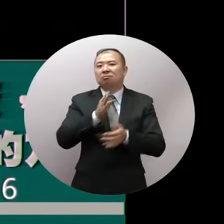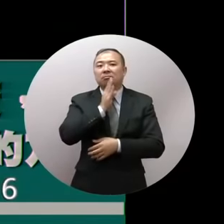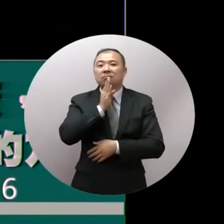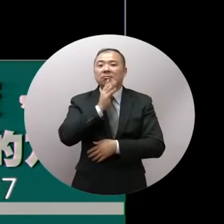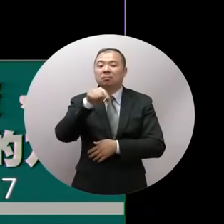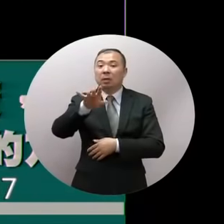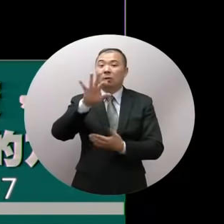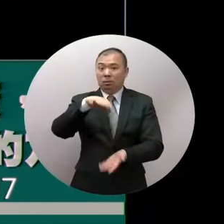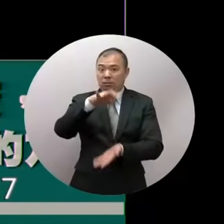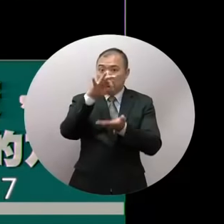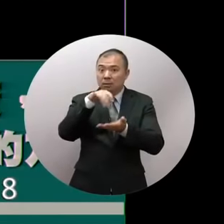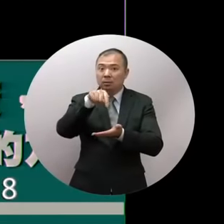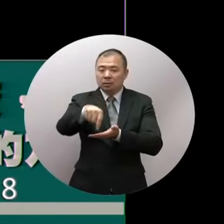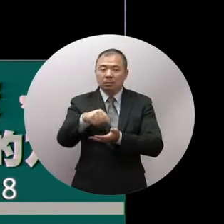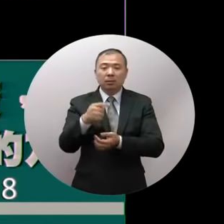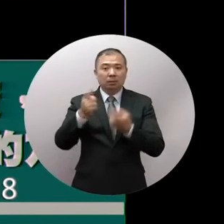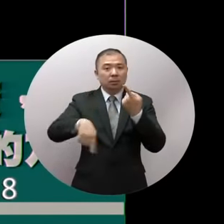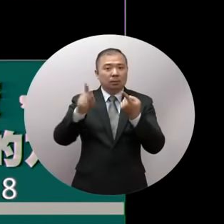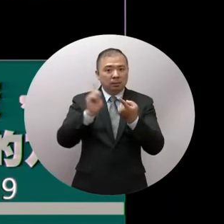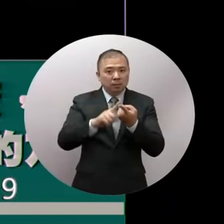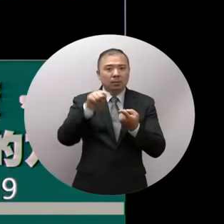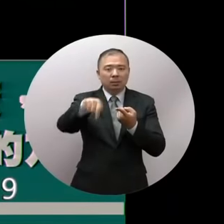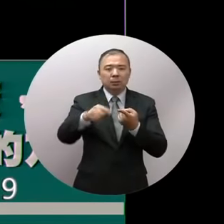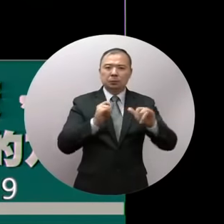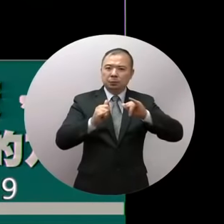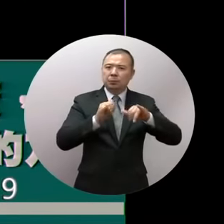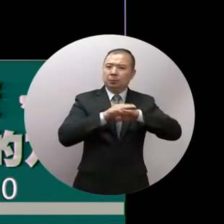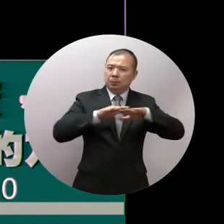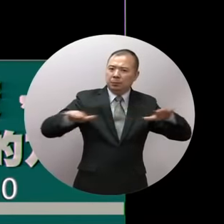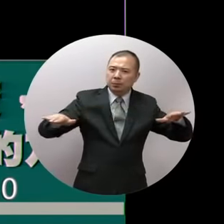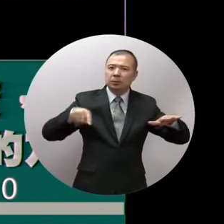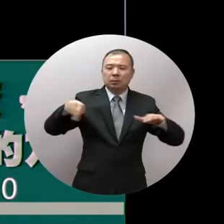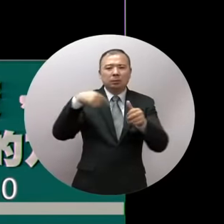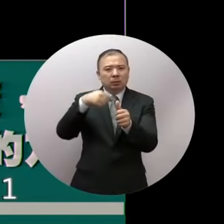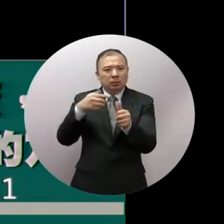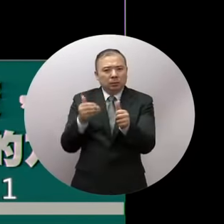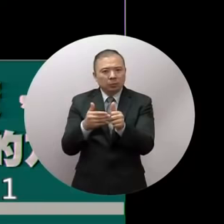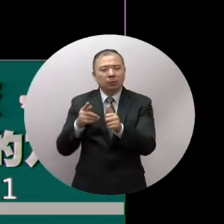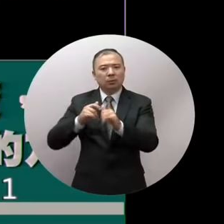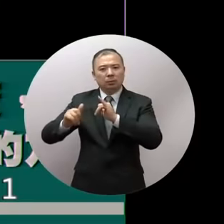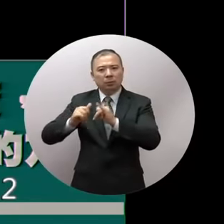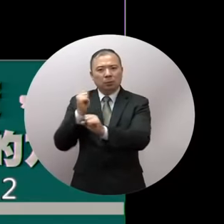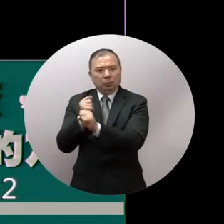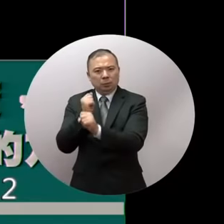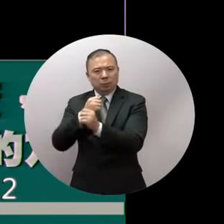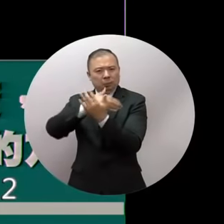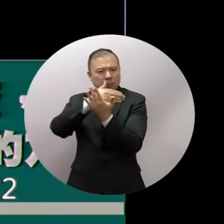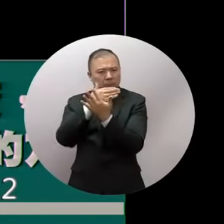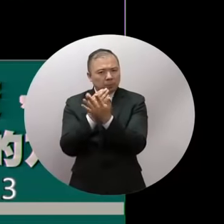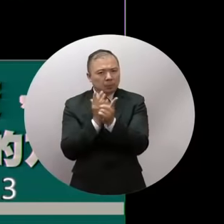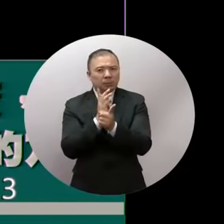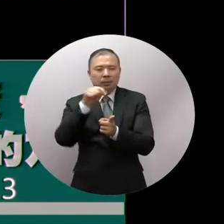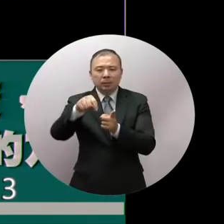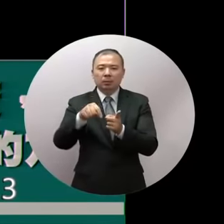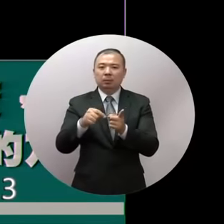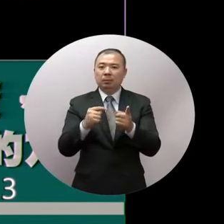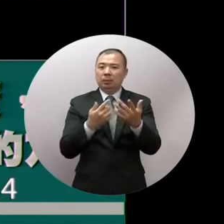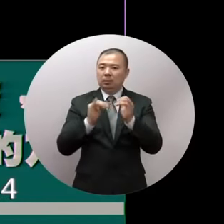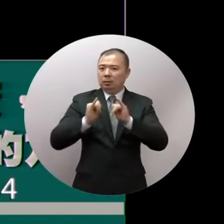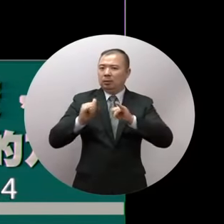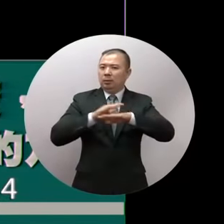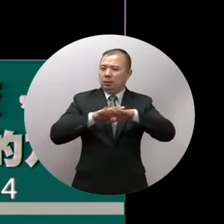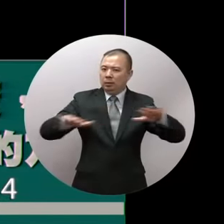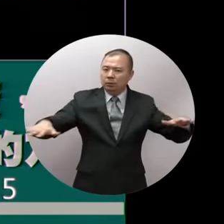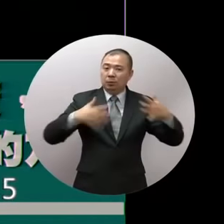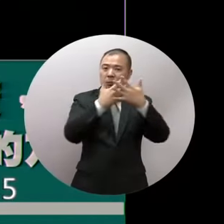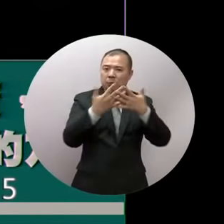应该要从治安、教育、心理健康、社会工作等各个层面去补这个破网啊。可是我们那个林万益